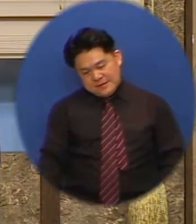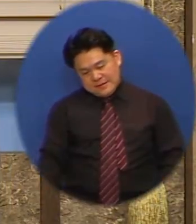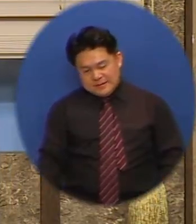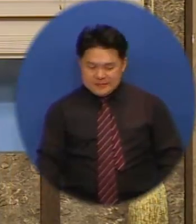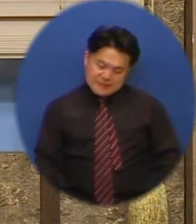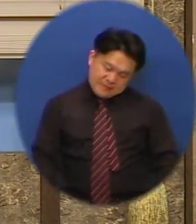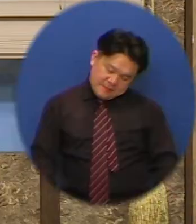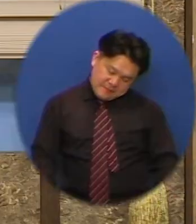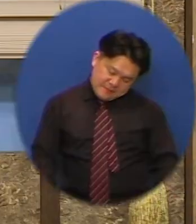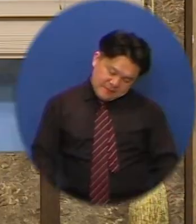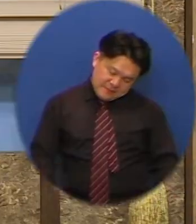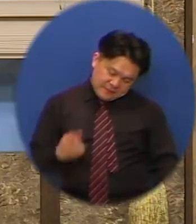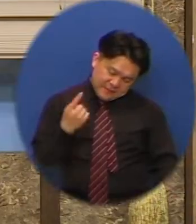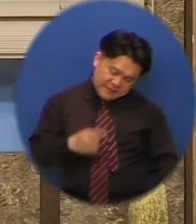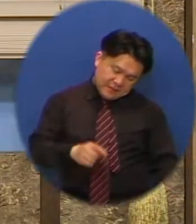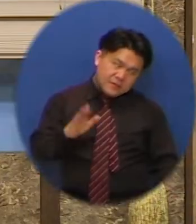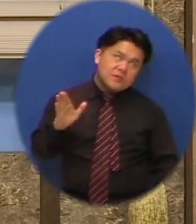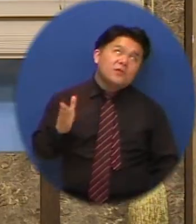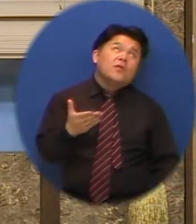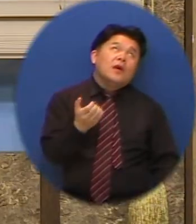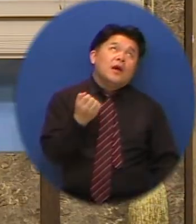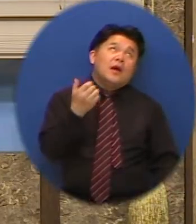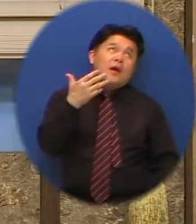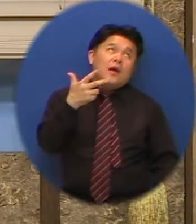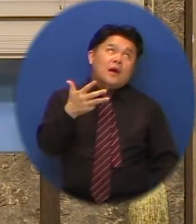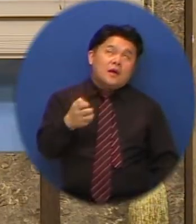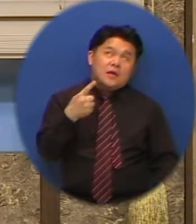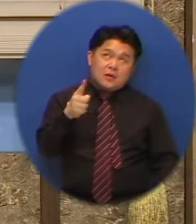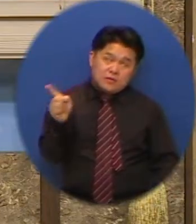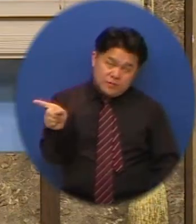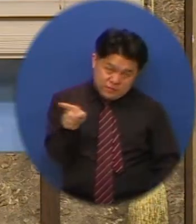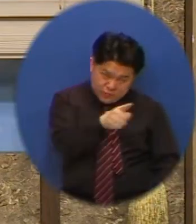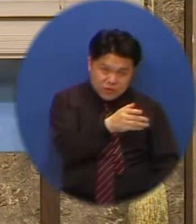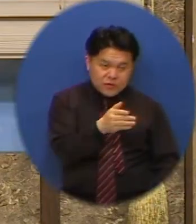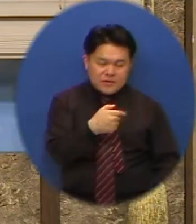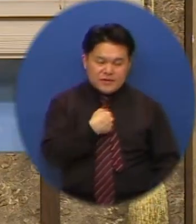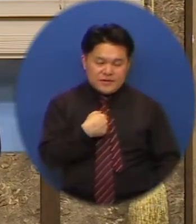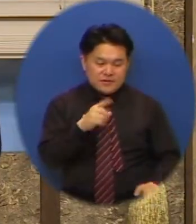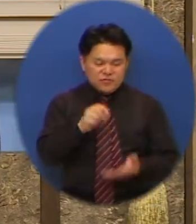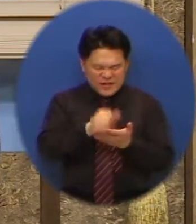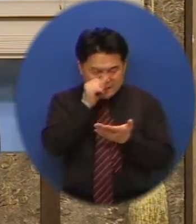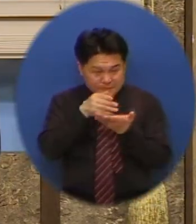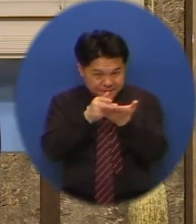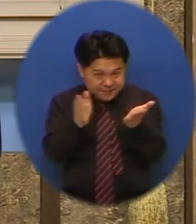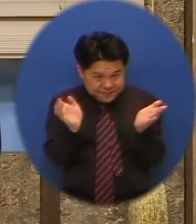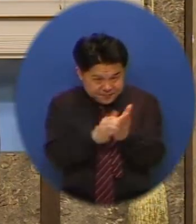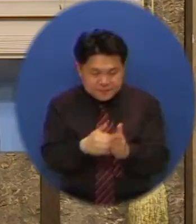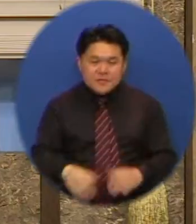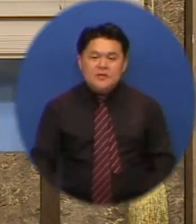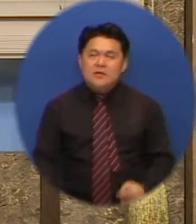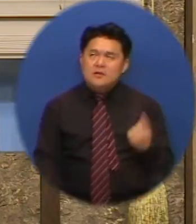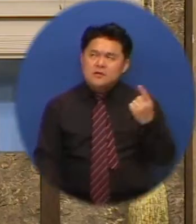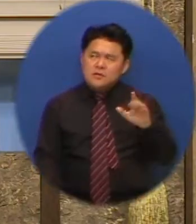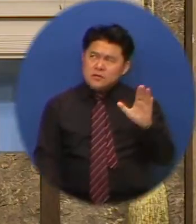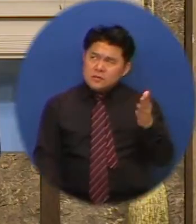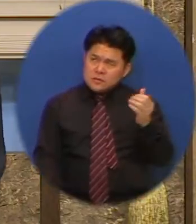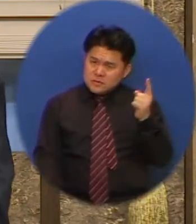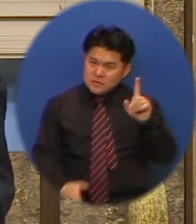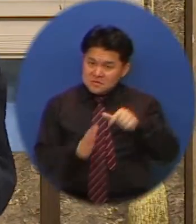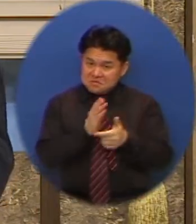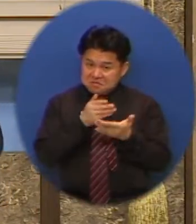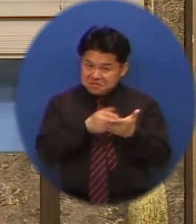이거는 81년부터 우리나라에서 제가 제일 먼저 이 문제를 제기했거든요. 예. 그 81년도에